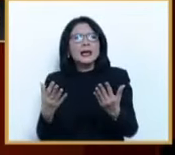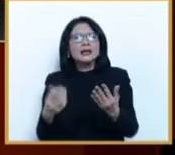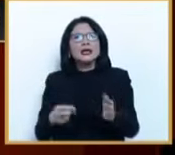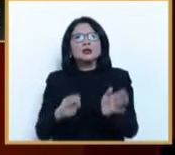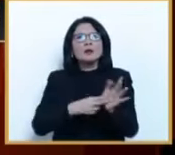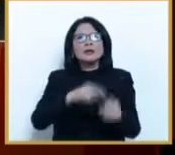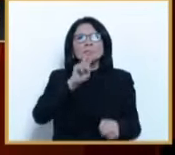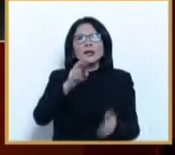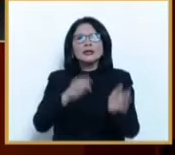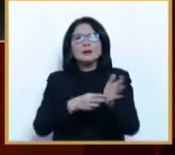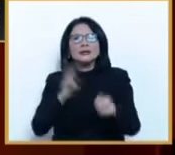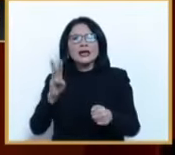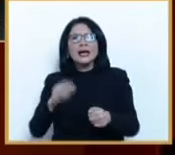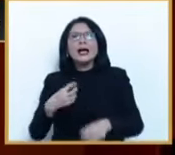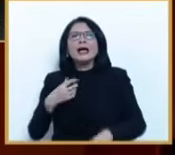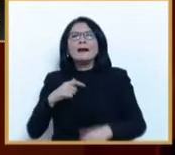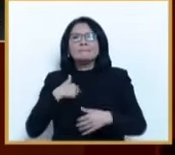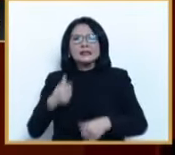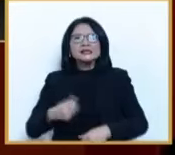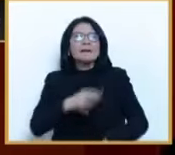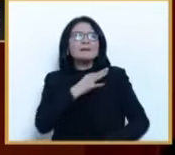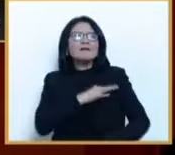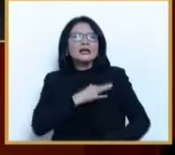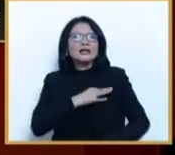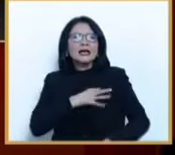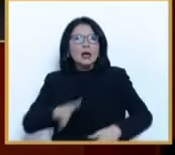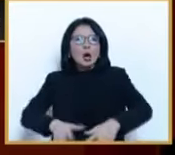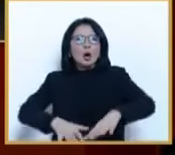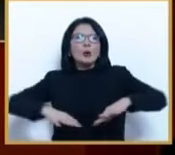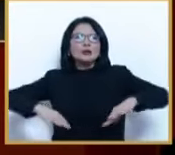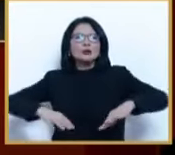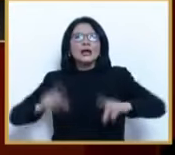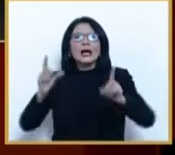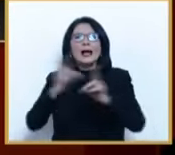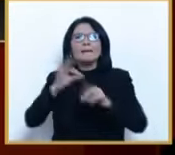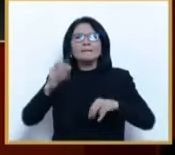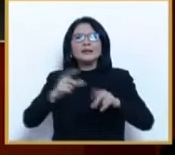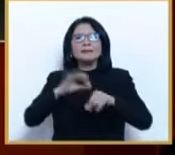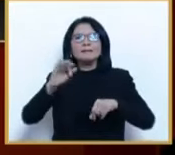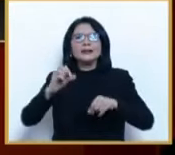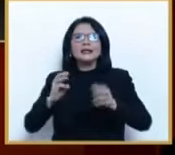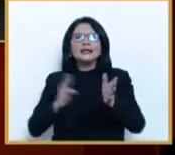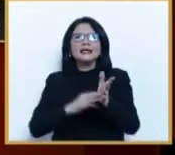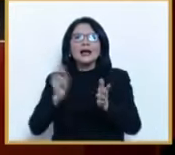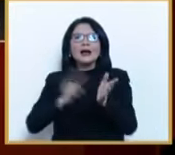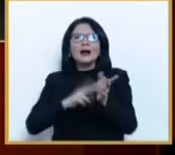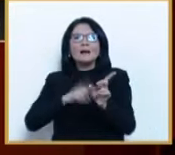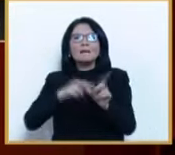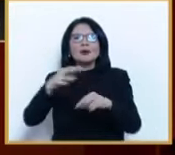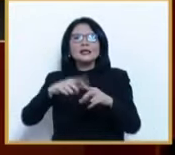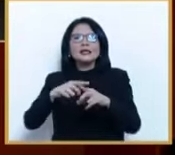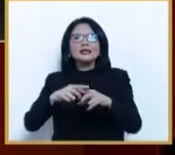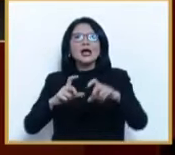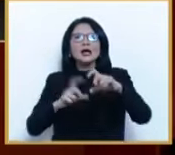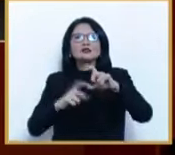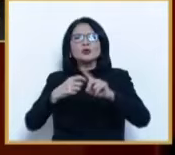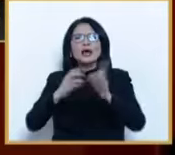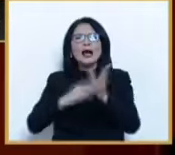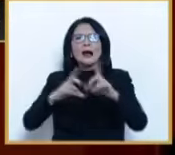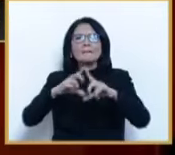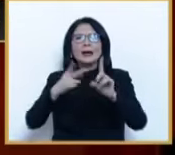t bisa memanfaatkan Waduk pipi monyet sukamahi dan juga